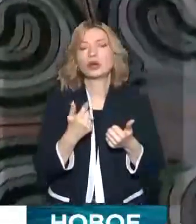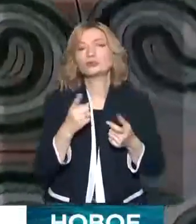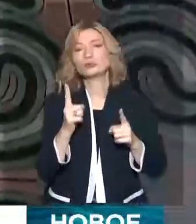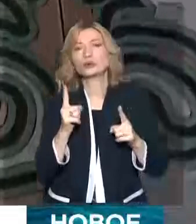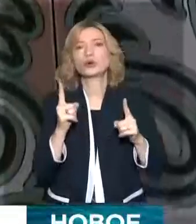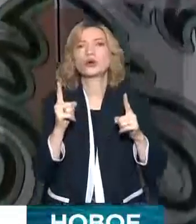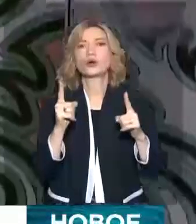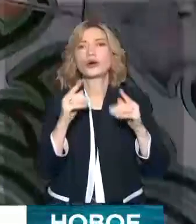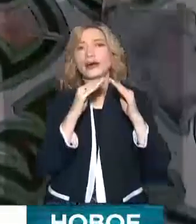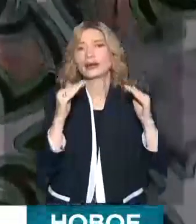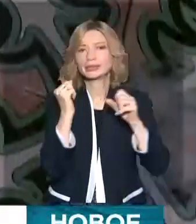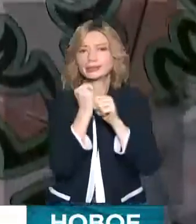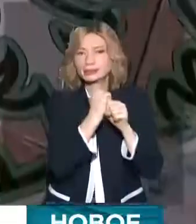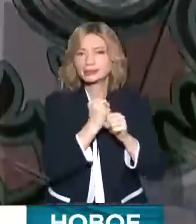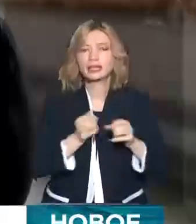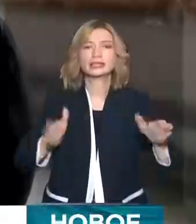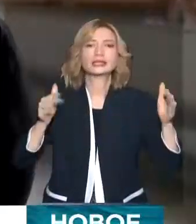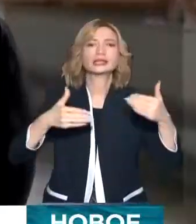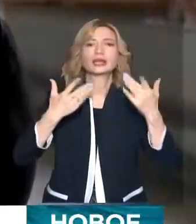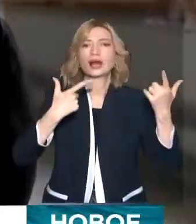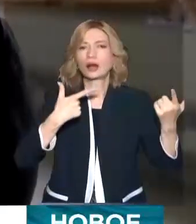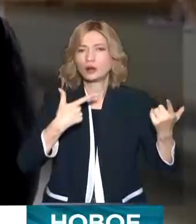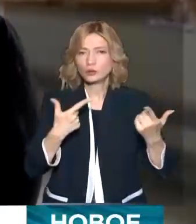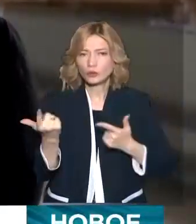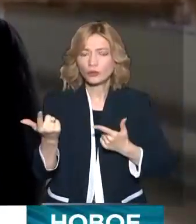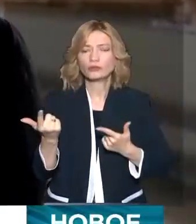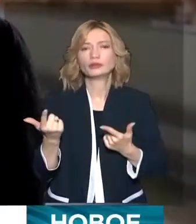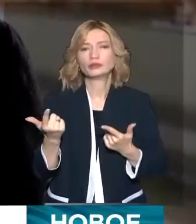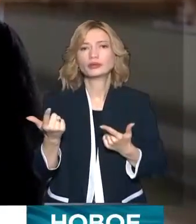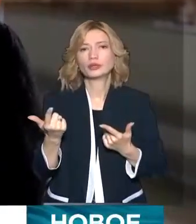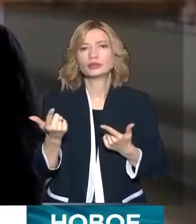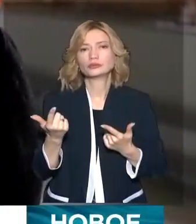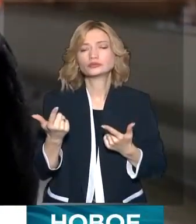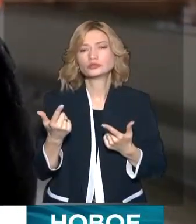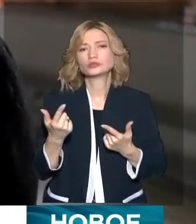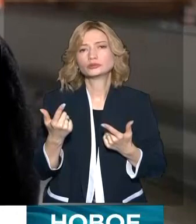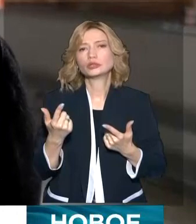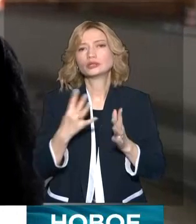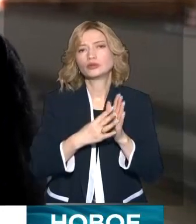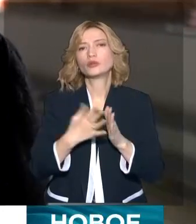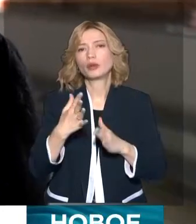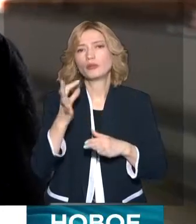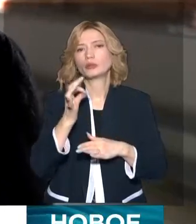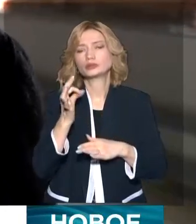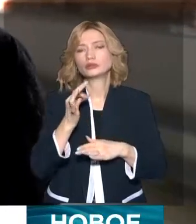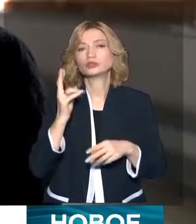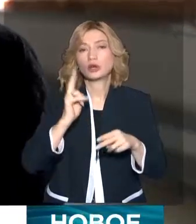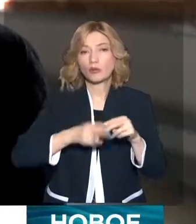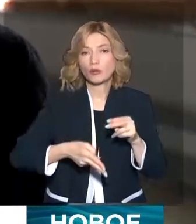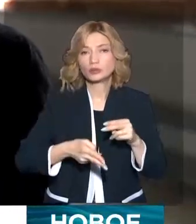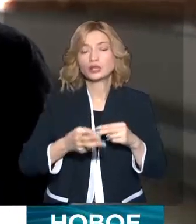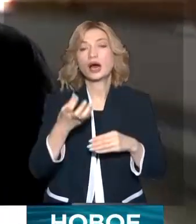закрытию крыши, стен и так далее, это уже снаружи практически закончено на 95%. А